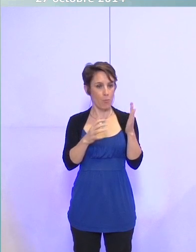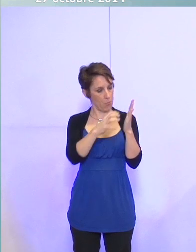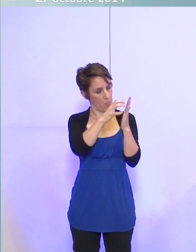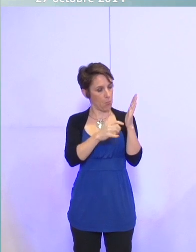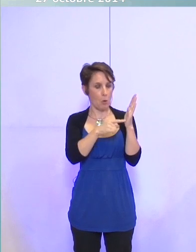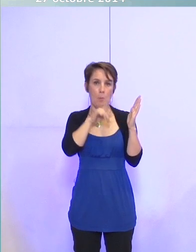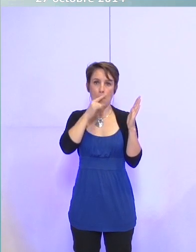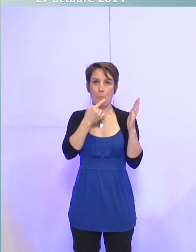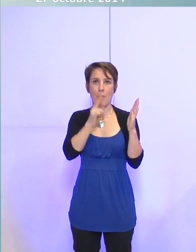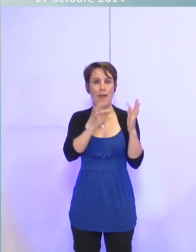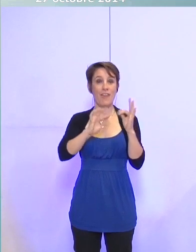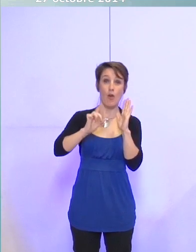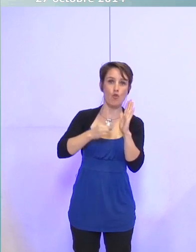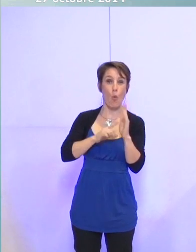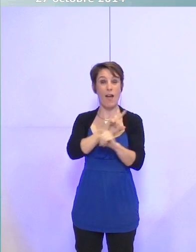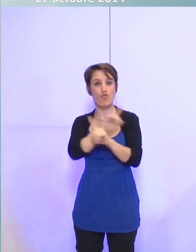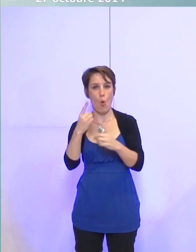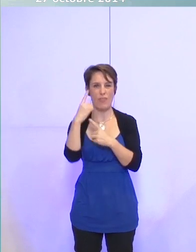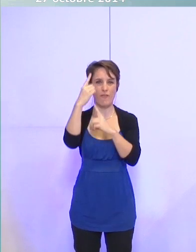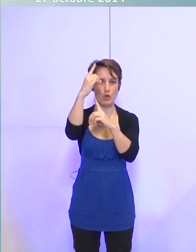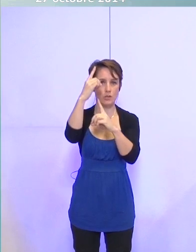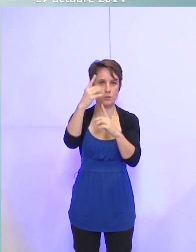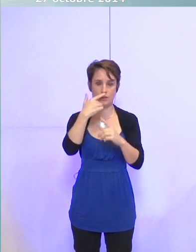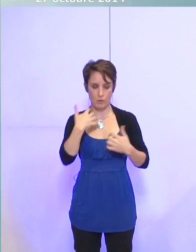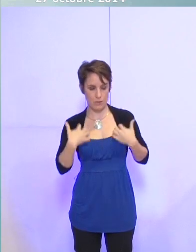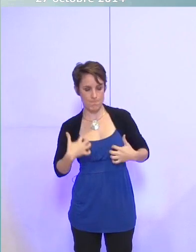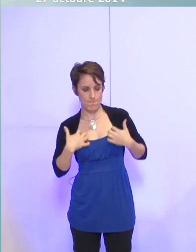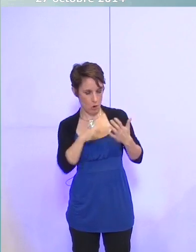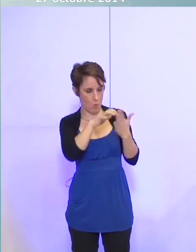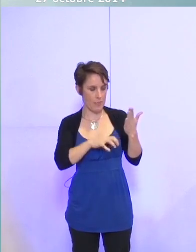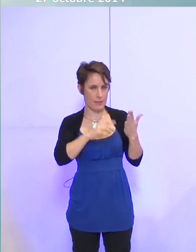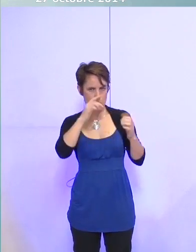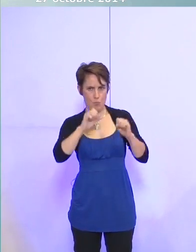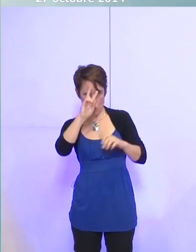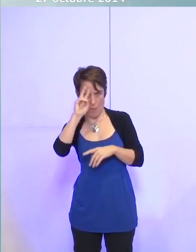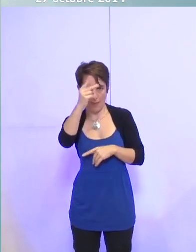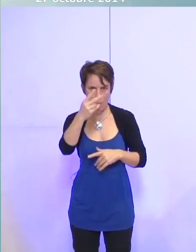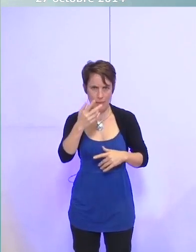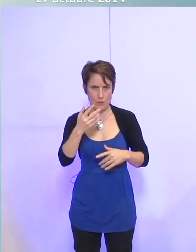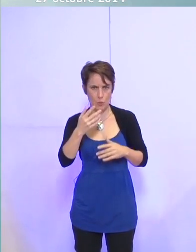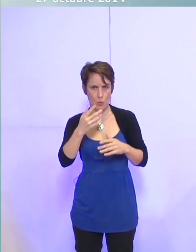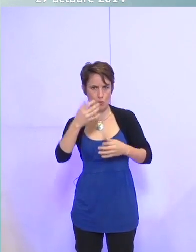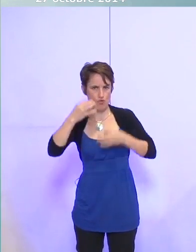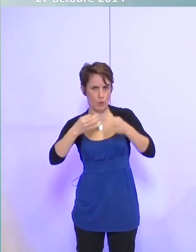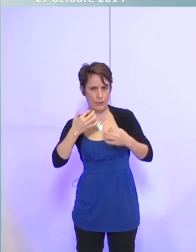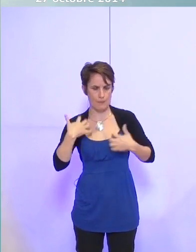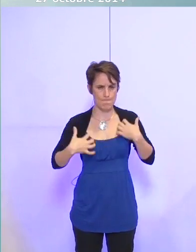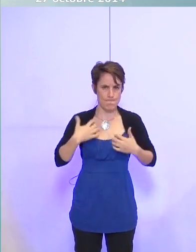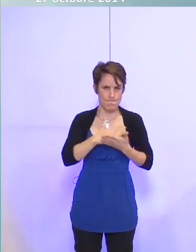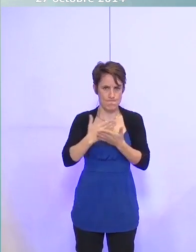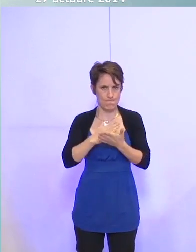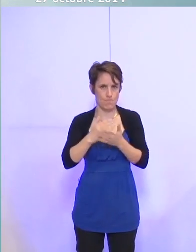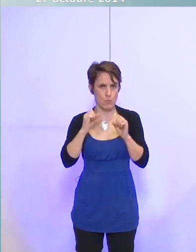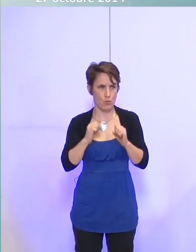défendre, et il peut y avoir interprétation juridique sur ce point-là. Est-ce qu'il ne vaudrait pas mieux pour notre Assemblée que vous